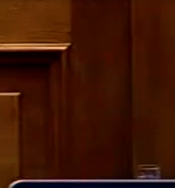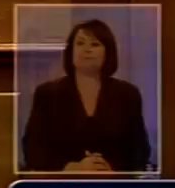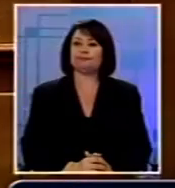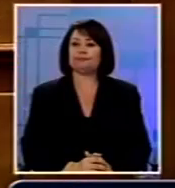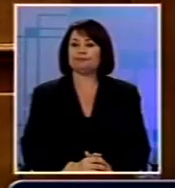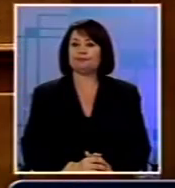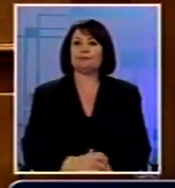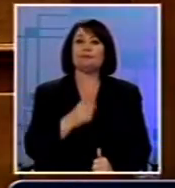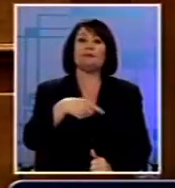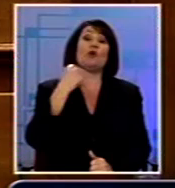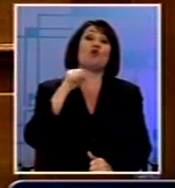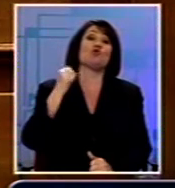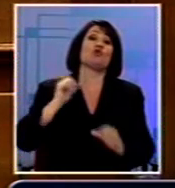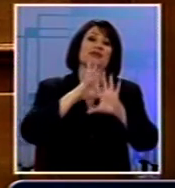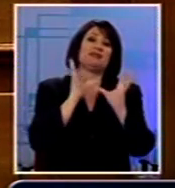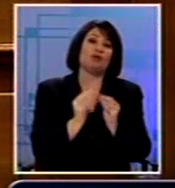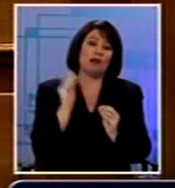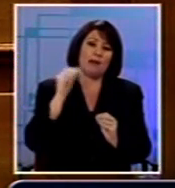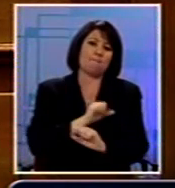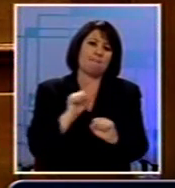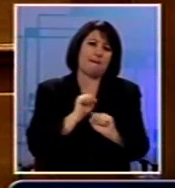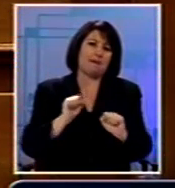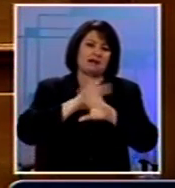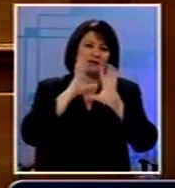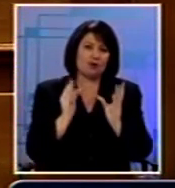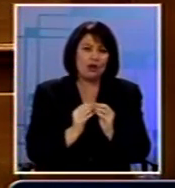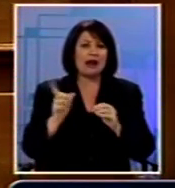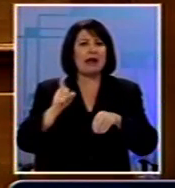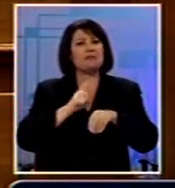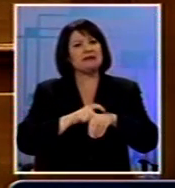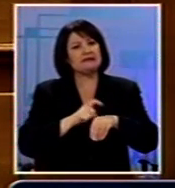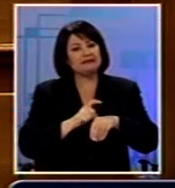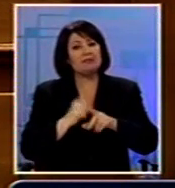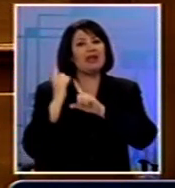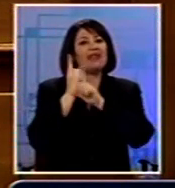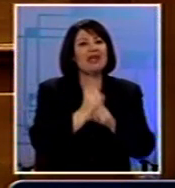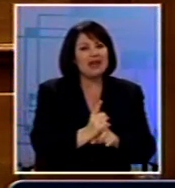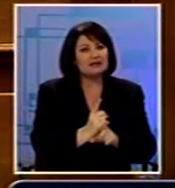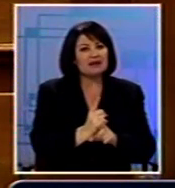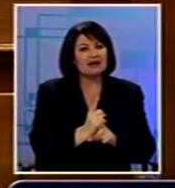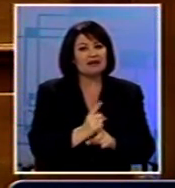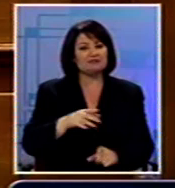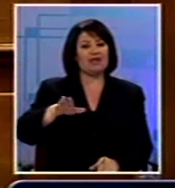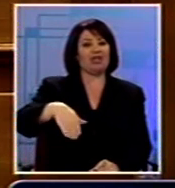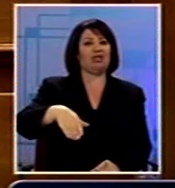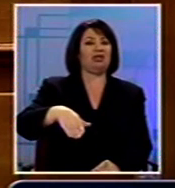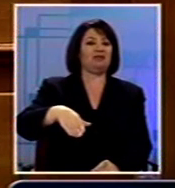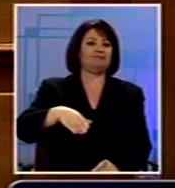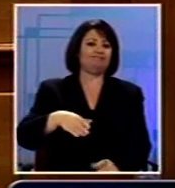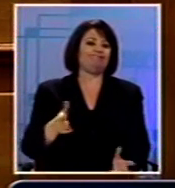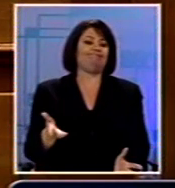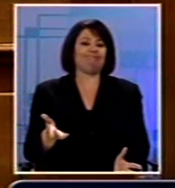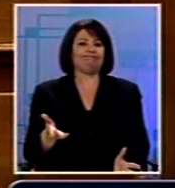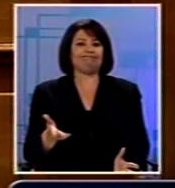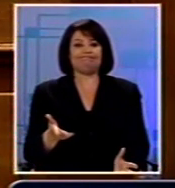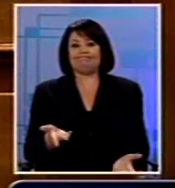Ήσασταν αντίθετοι σε όλα, υπονομευτικοί σε όλα, κάποιες στιγμές φτάσατε ιδιαίτερα απόψε σε πολύ χαμηλά επίπεδα,